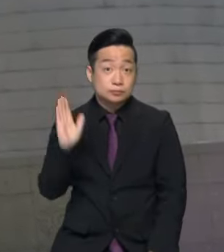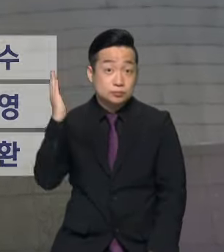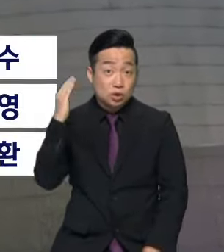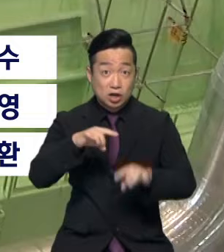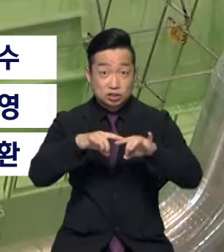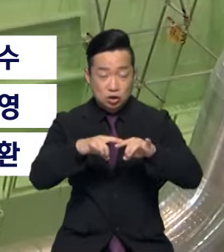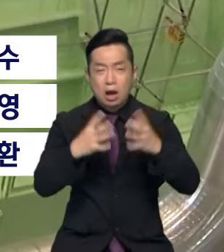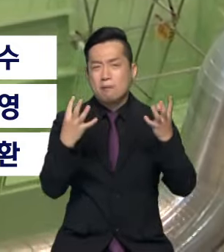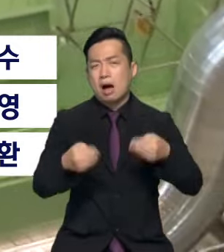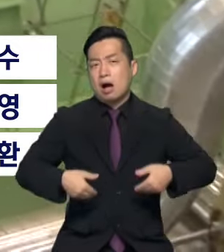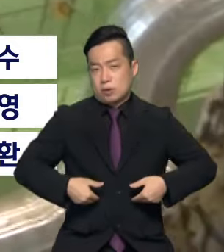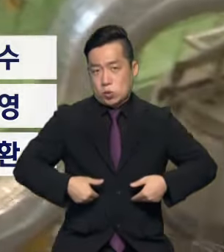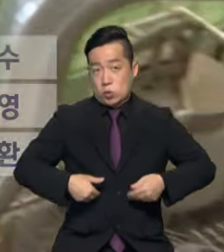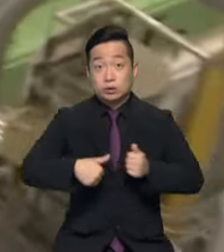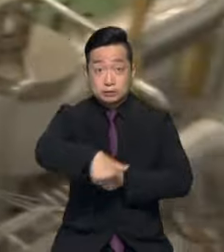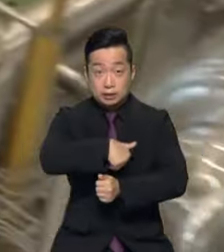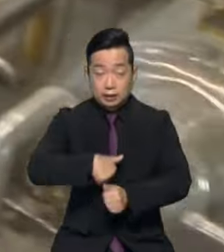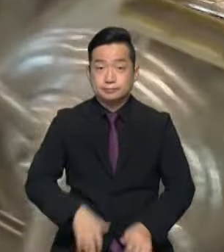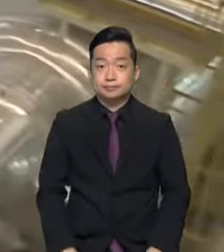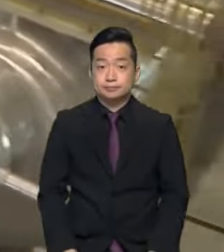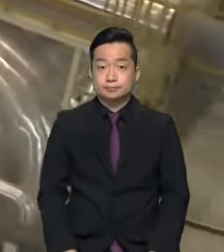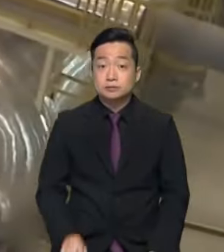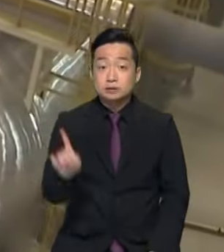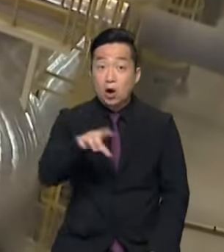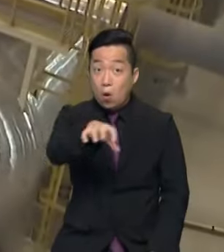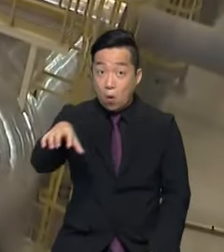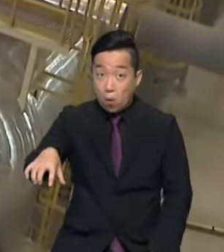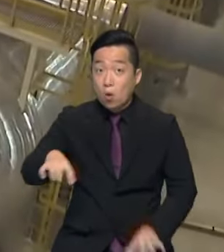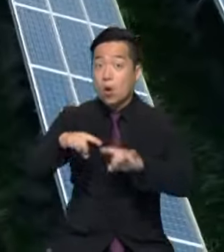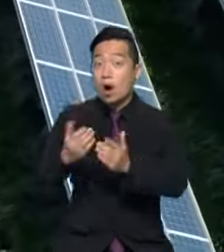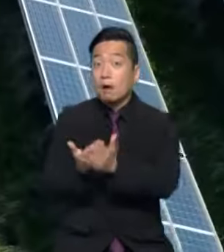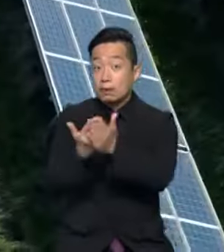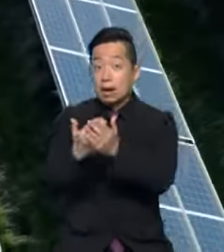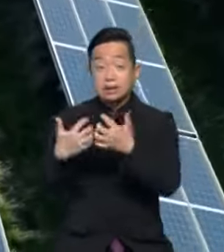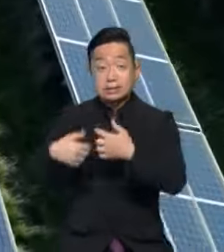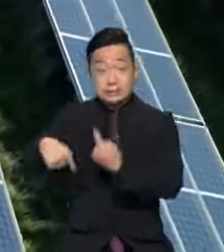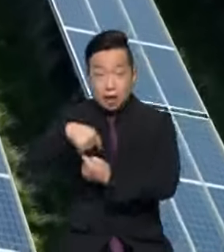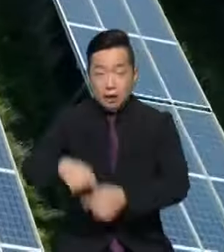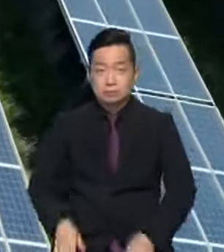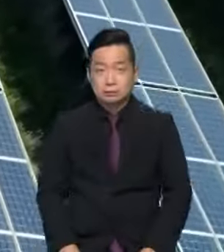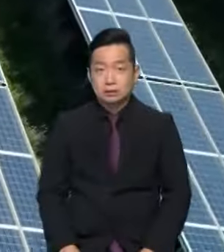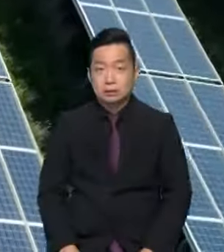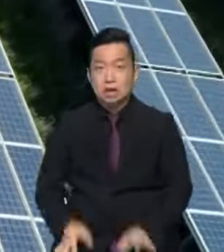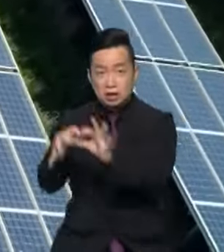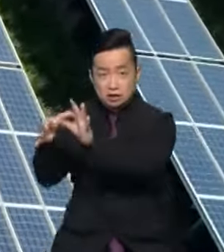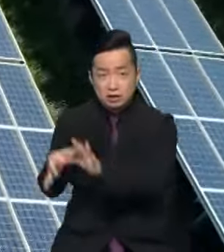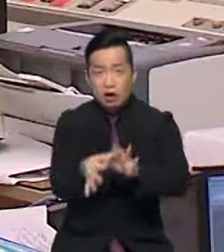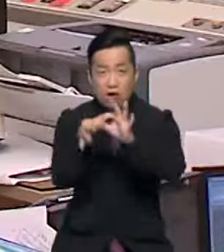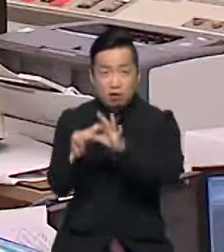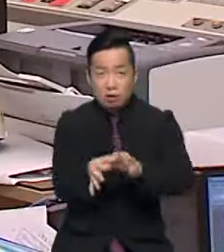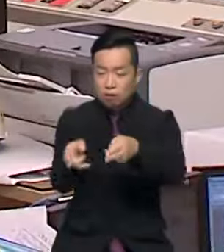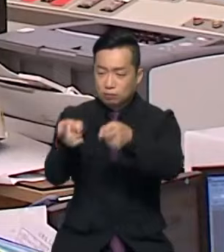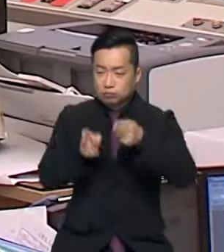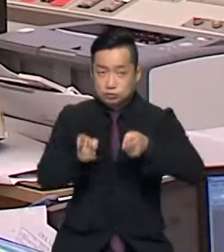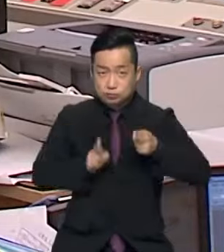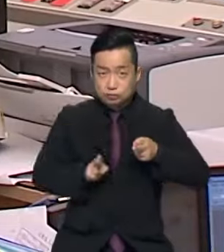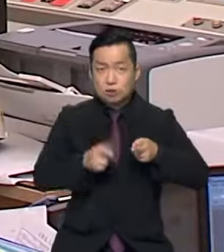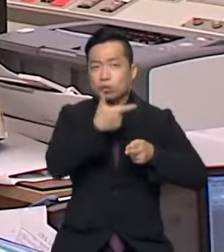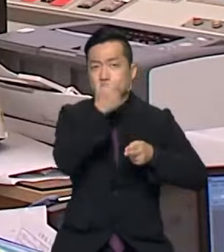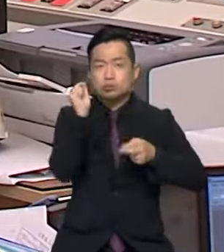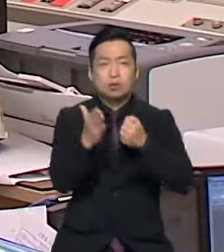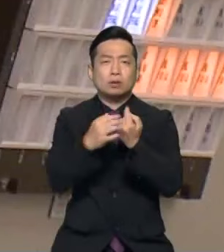전력 수요가 크게 늘어나는 상황에서도 일부 발전 설비는 송전망이나 배전 시설 부족으로 가동하지 못하고